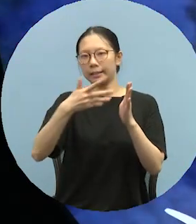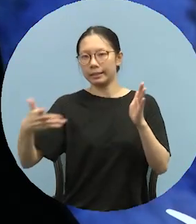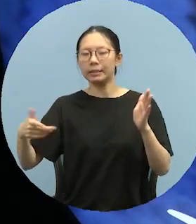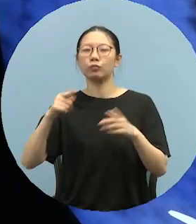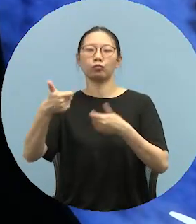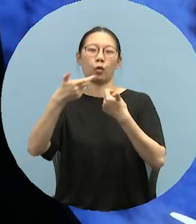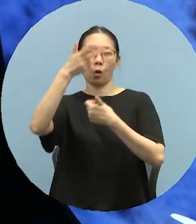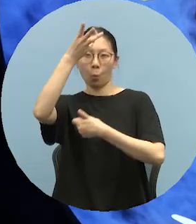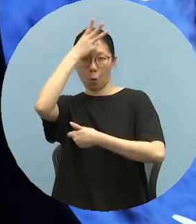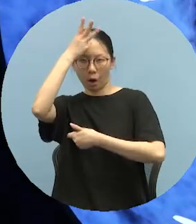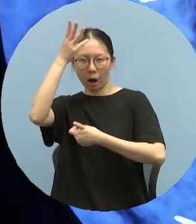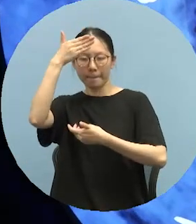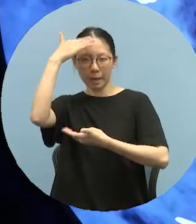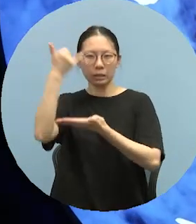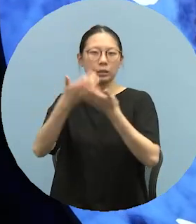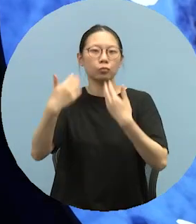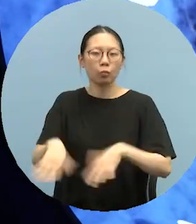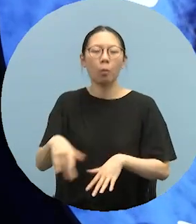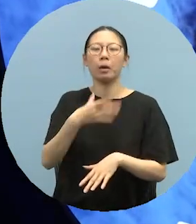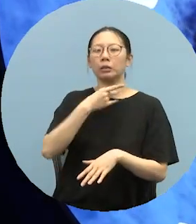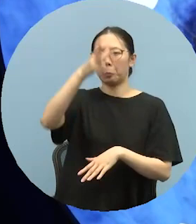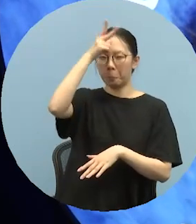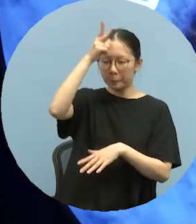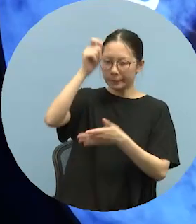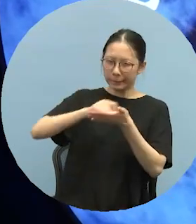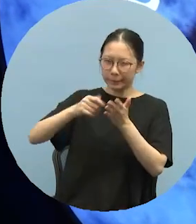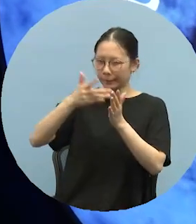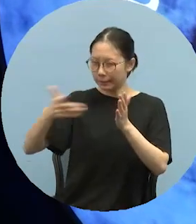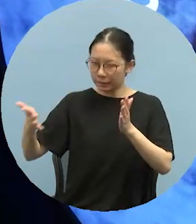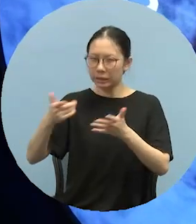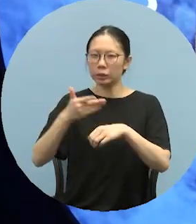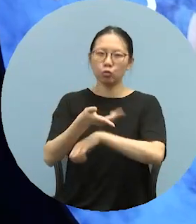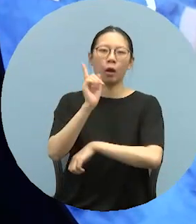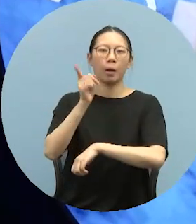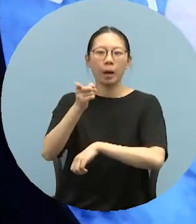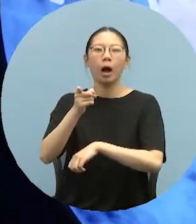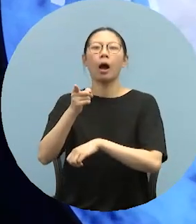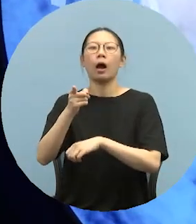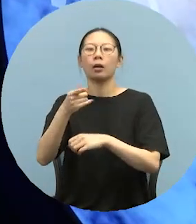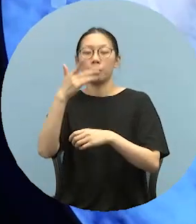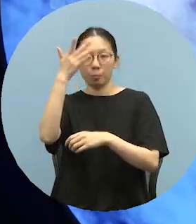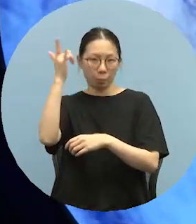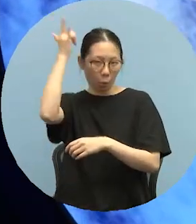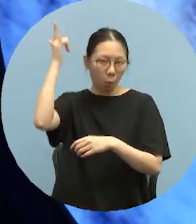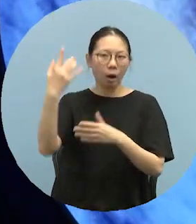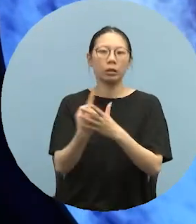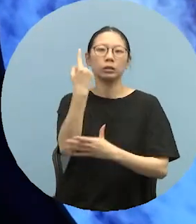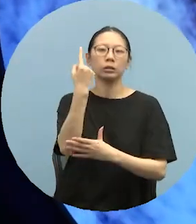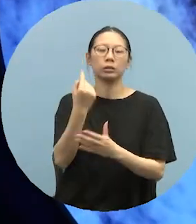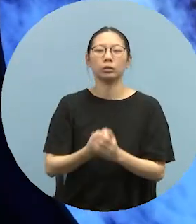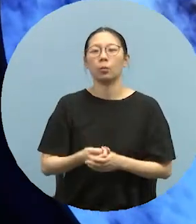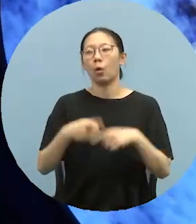皇后病逝之后，乾隆帝为他写了100多首诗，《梦》是其中一首。 The